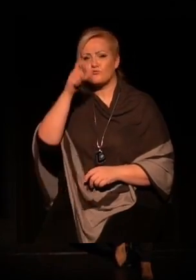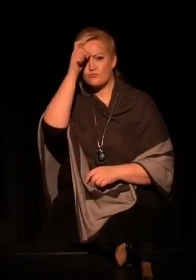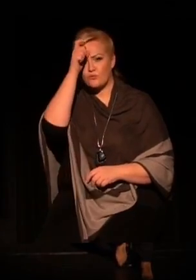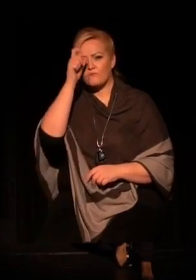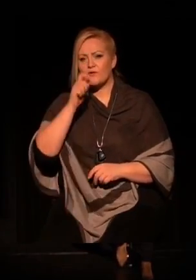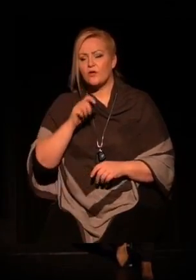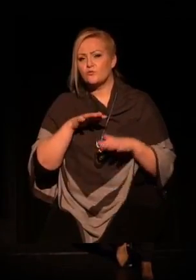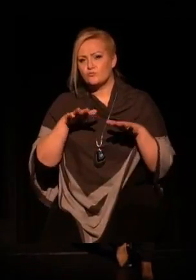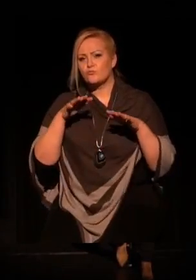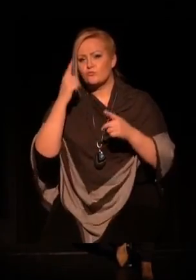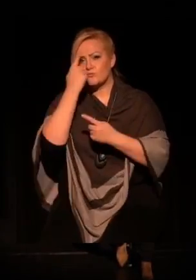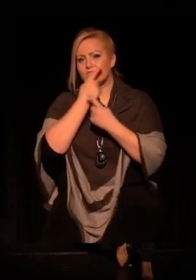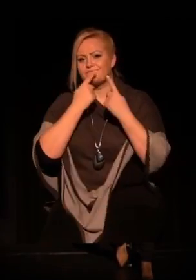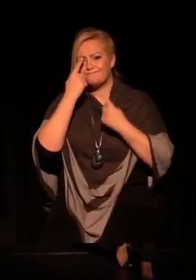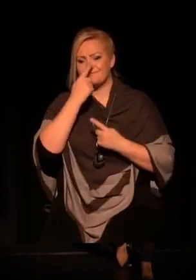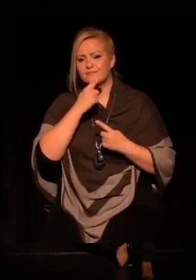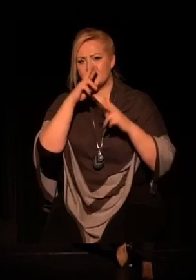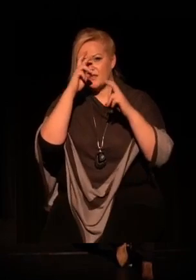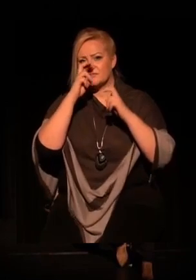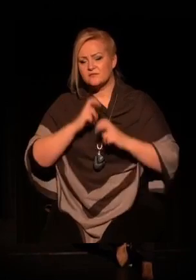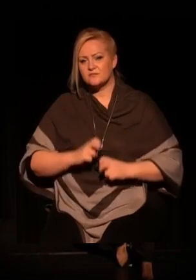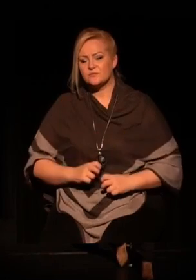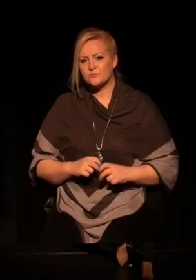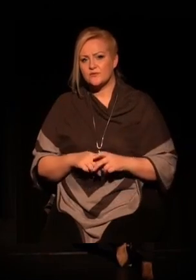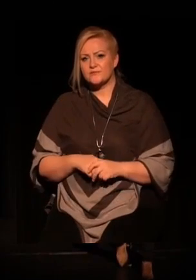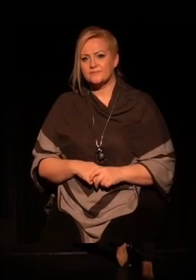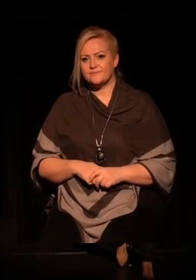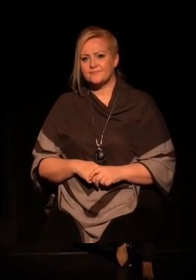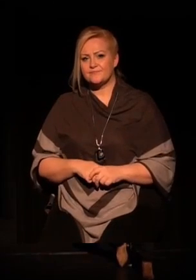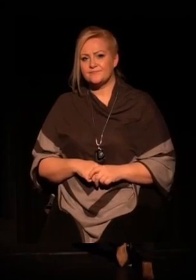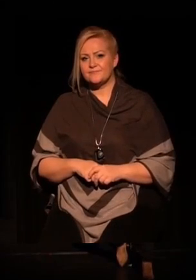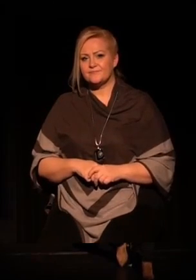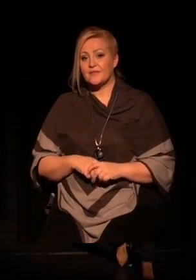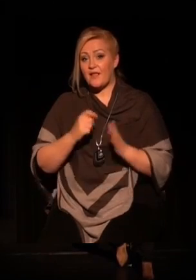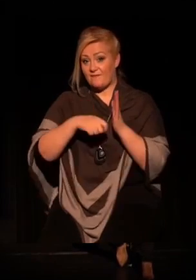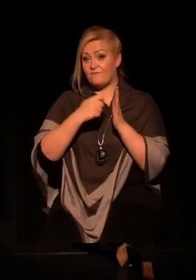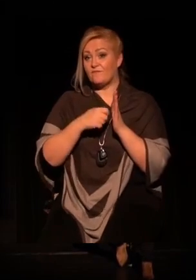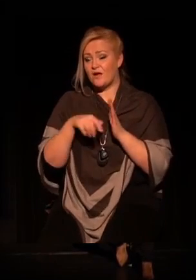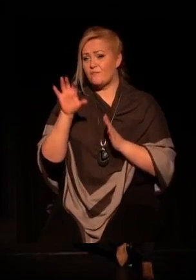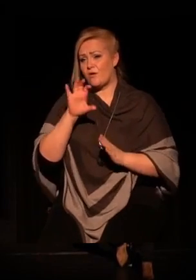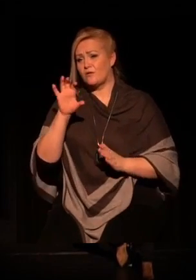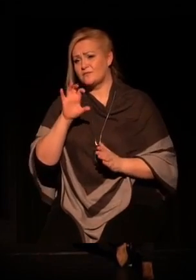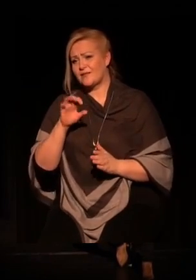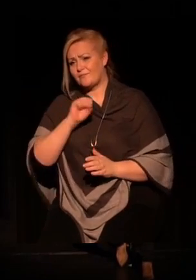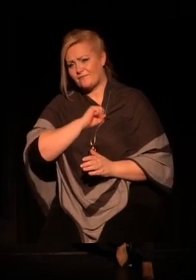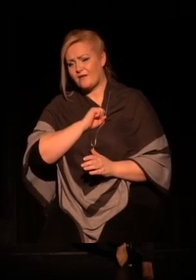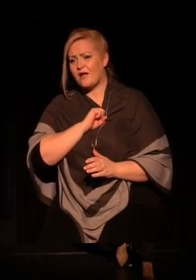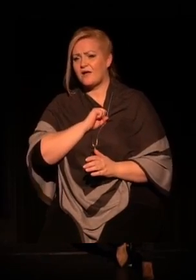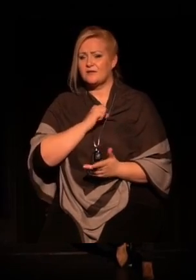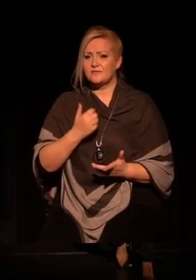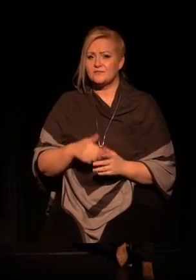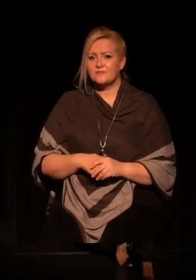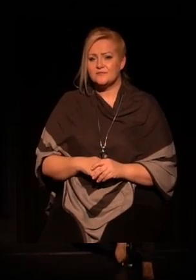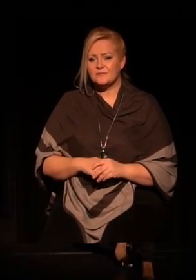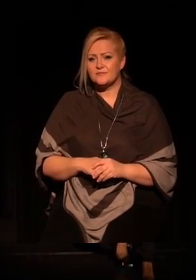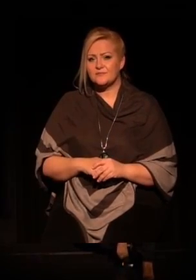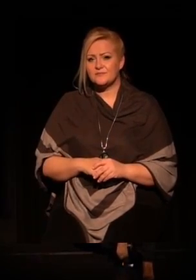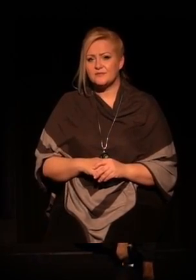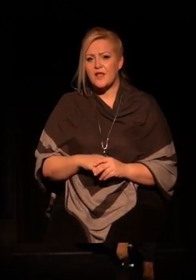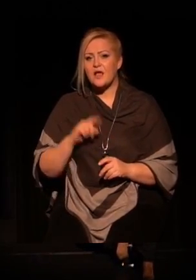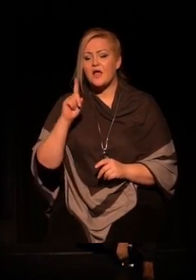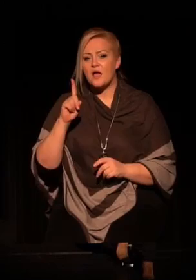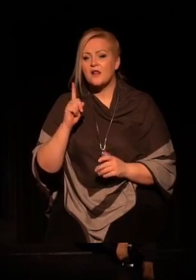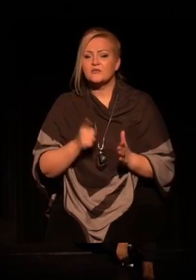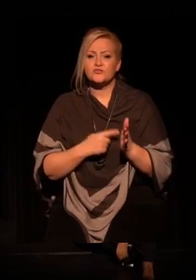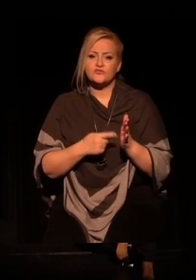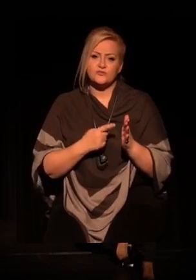Powiem szczerze, że na filmie to fajnie wygląda i teraz jak się o tym opowiada, to też bardzo fajnie wygląda, ale często człowiek